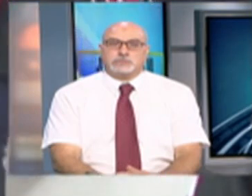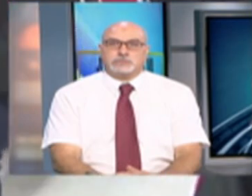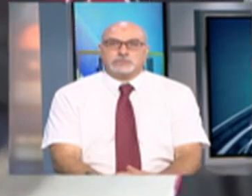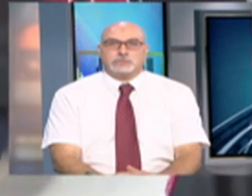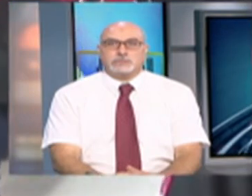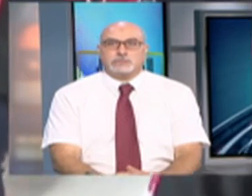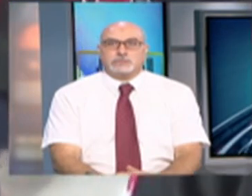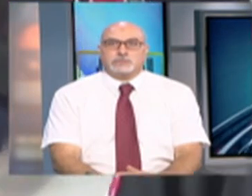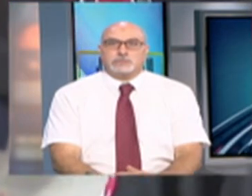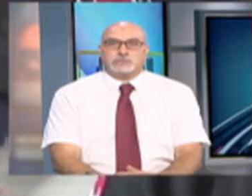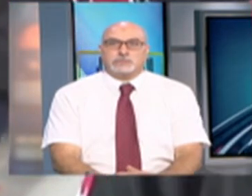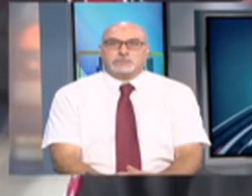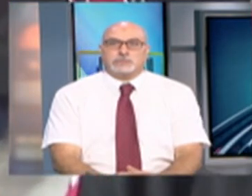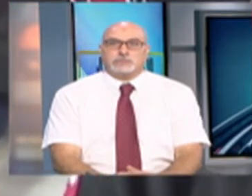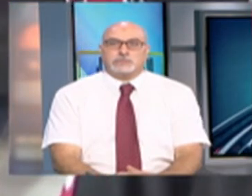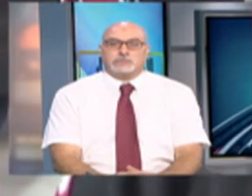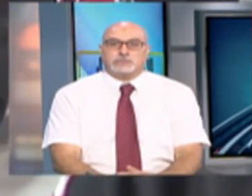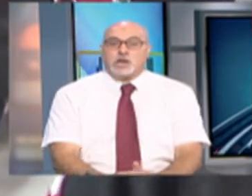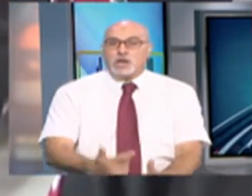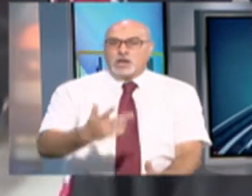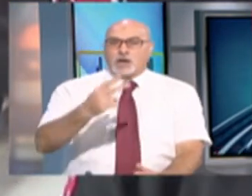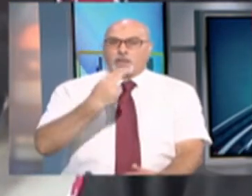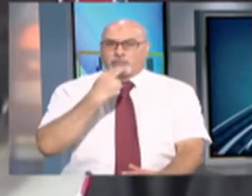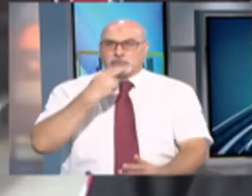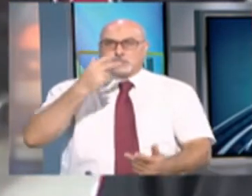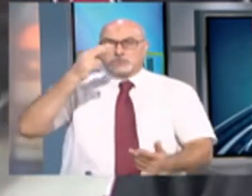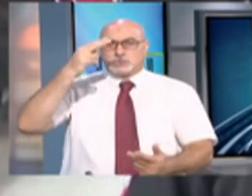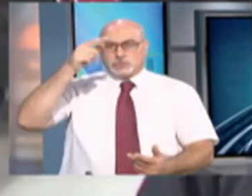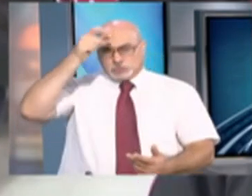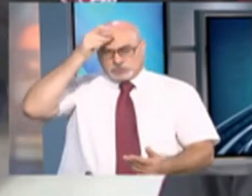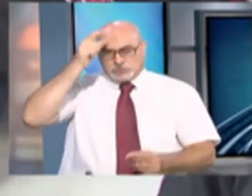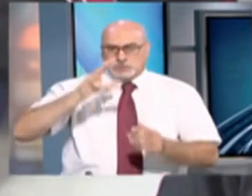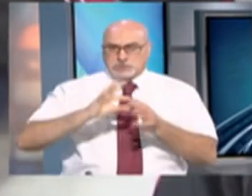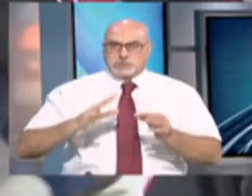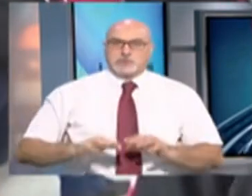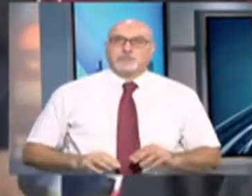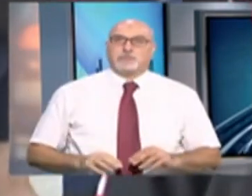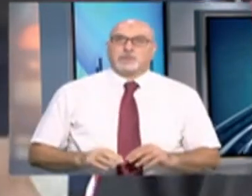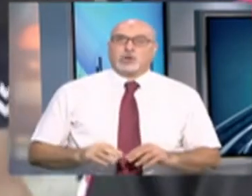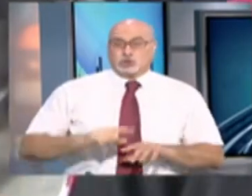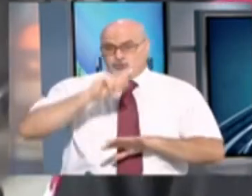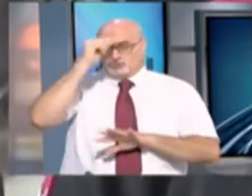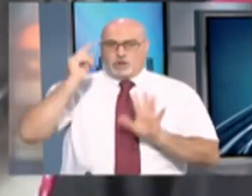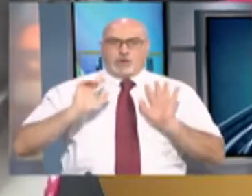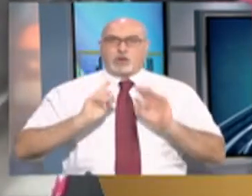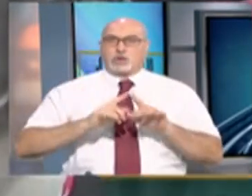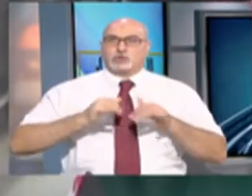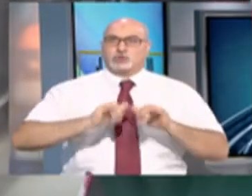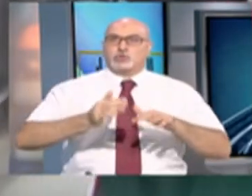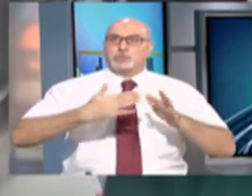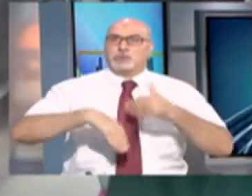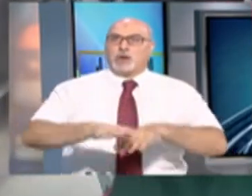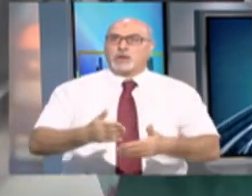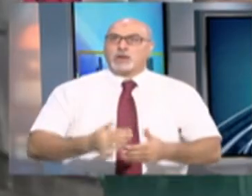رانا نفرحوا برشا كنا في بلادنا، ما عندنا حتى فرق بيننا احنا وبين الجزائر. ان شاء الله تكون لي جو ميديتيرانيان